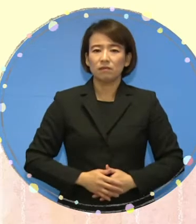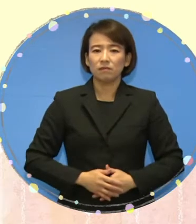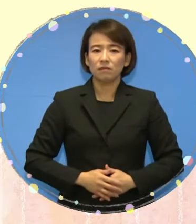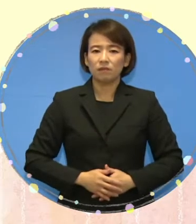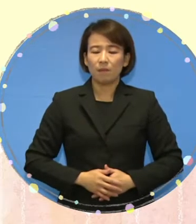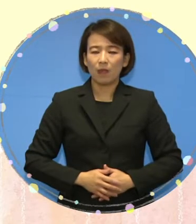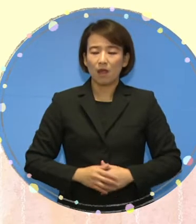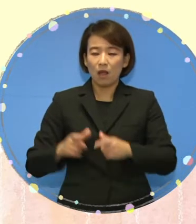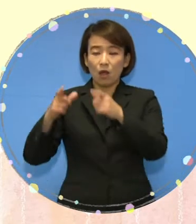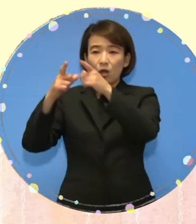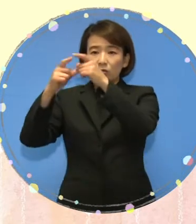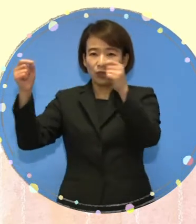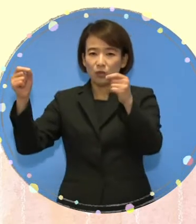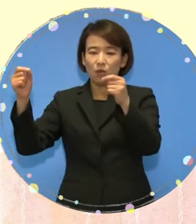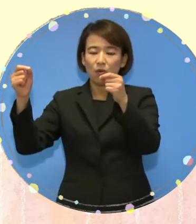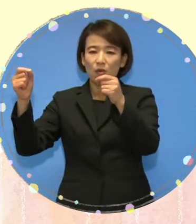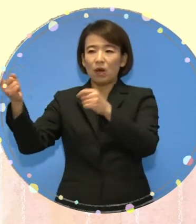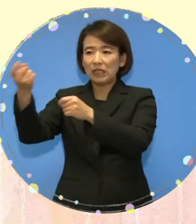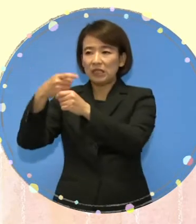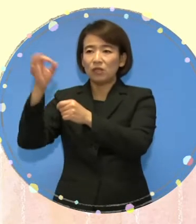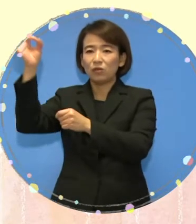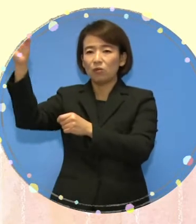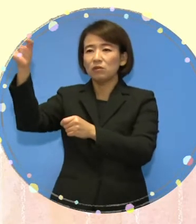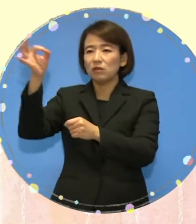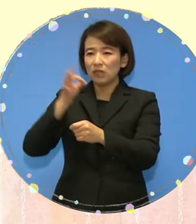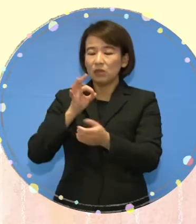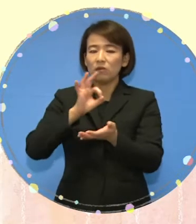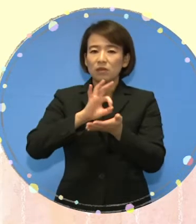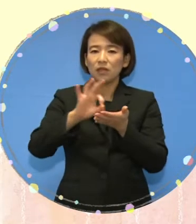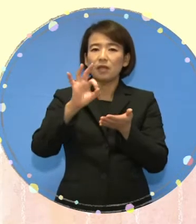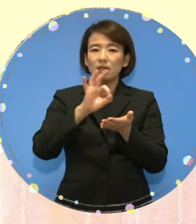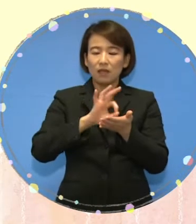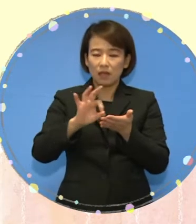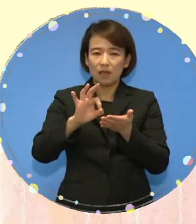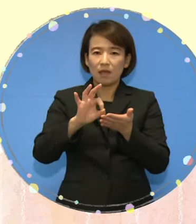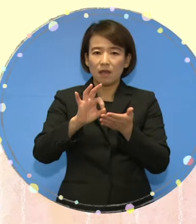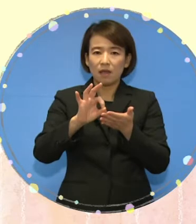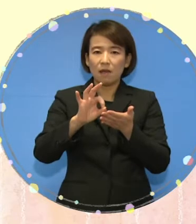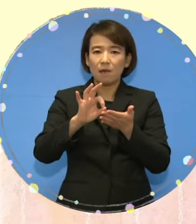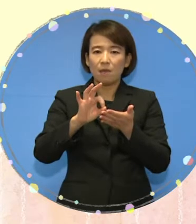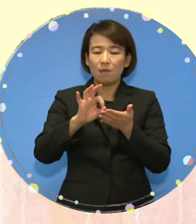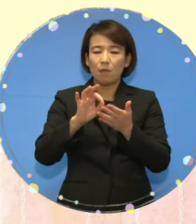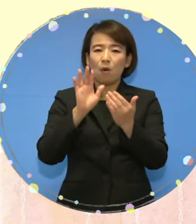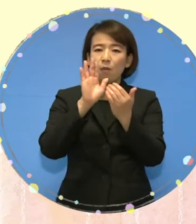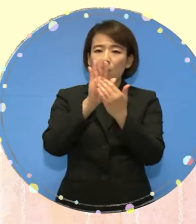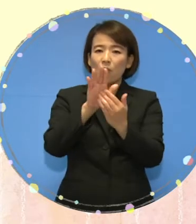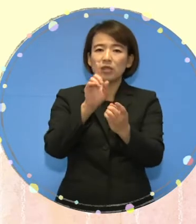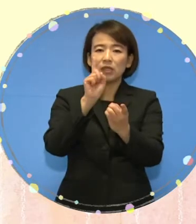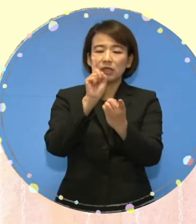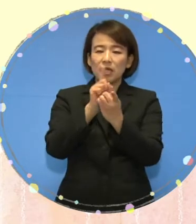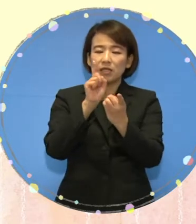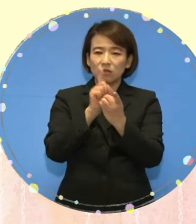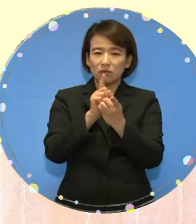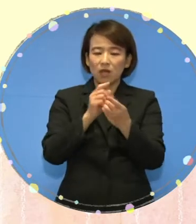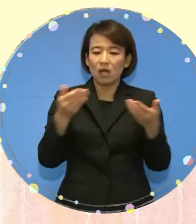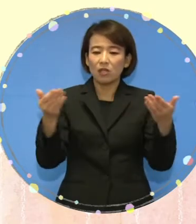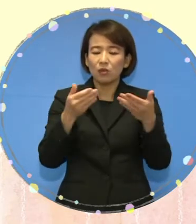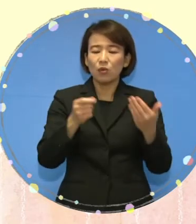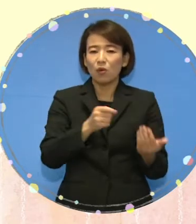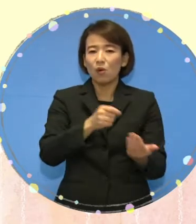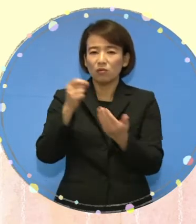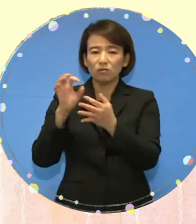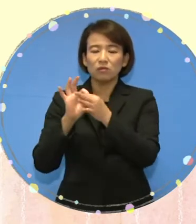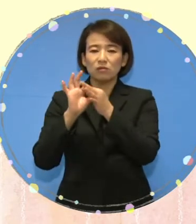からで国地方創生臨時交付金などを活用し感染拡大の防止や雇用の